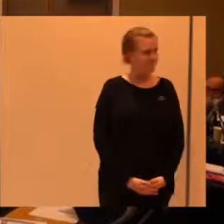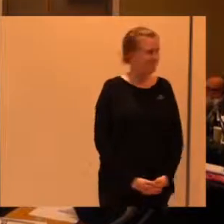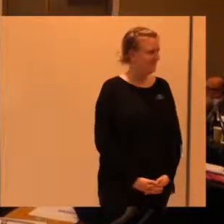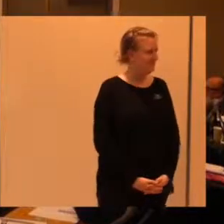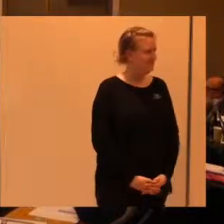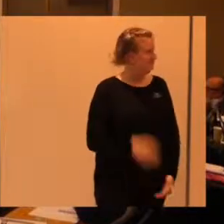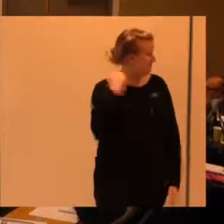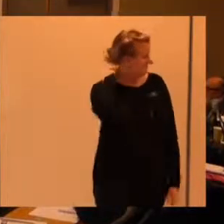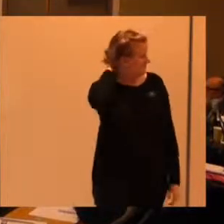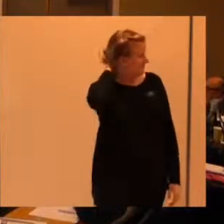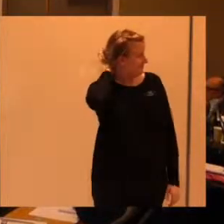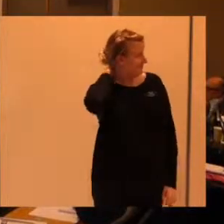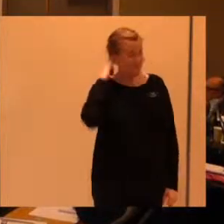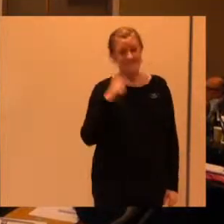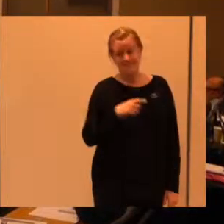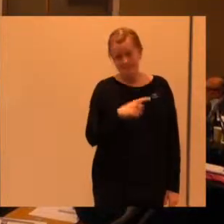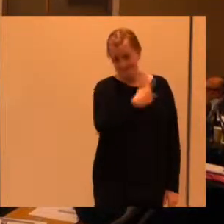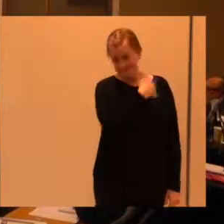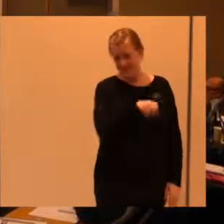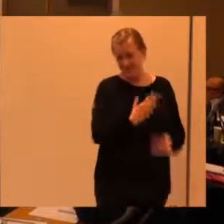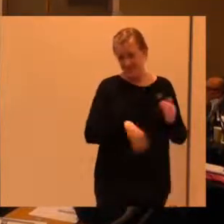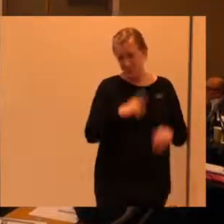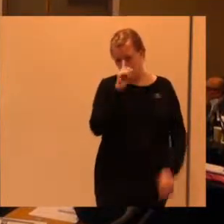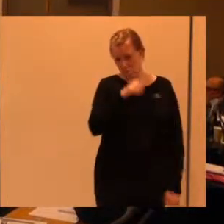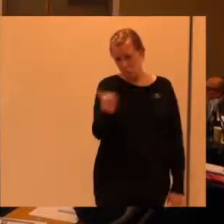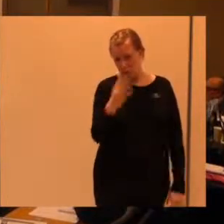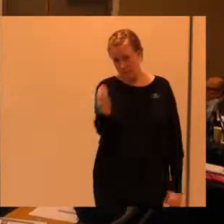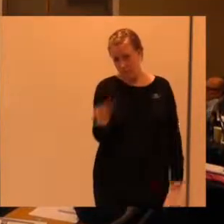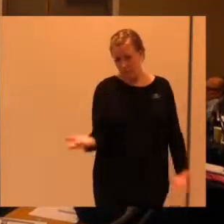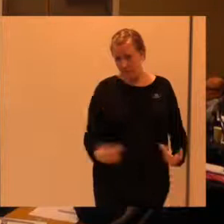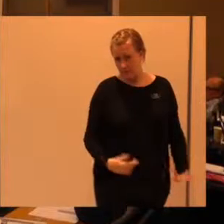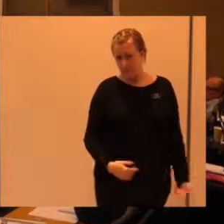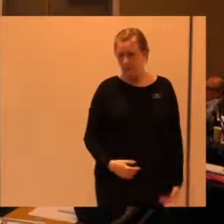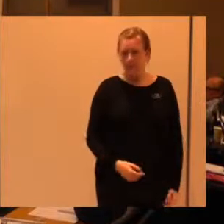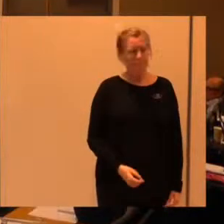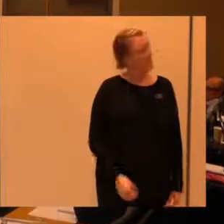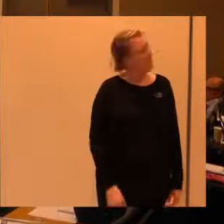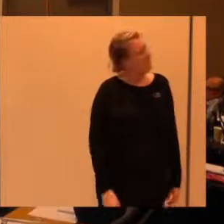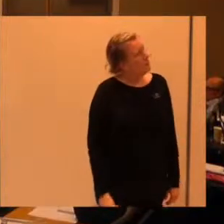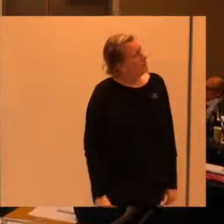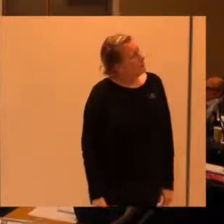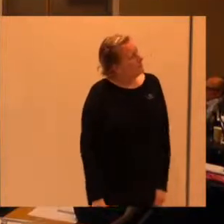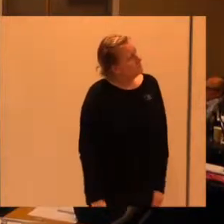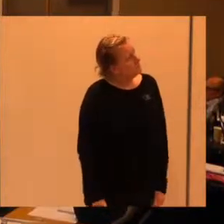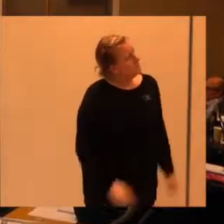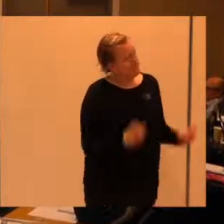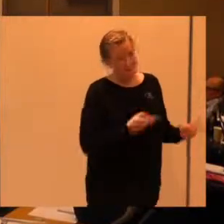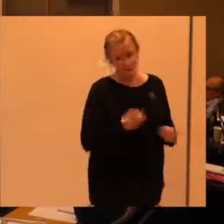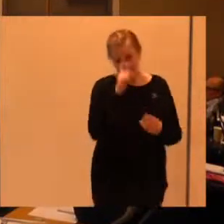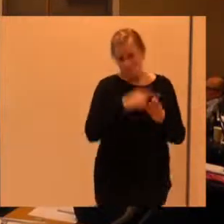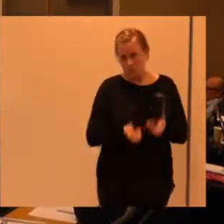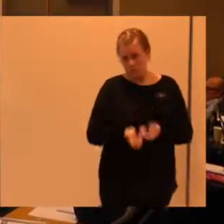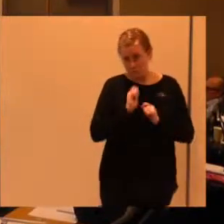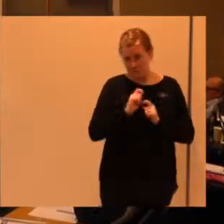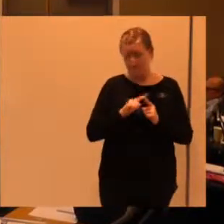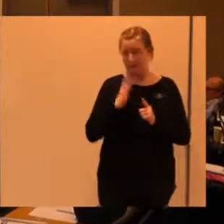Så nu självklart, det här har ni förstått. Det är liksom tre grejer som hänger ihop. Det kommer en standard för upphandling. Det kommer direktiv som säger nu